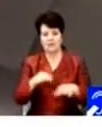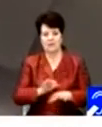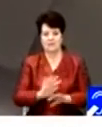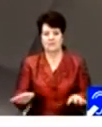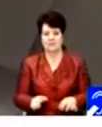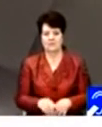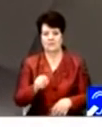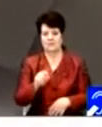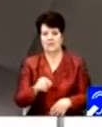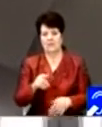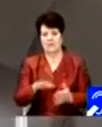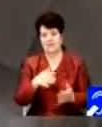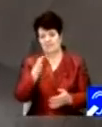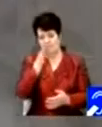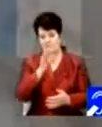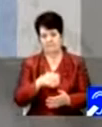Moldova.